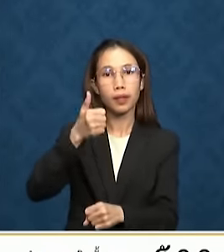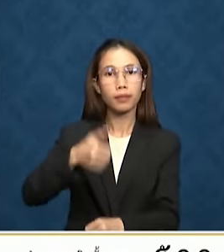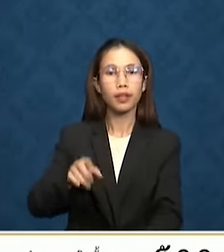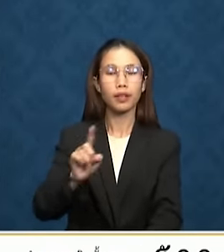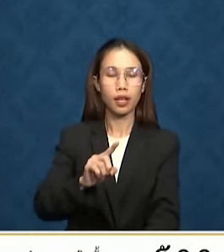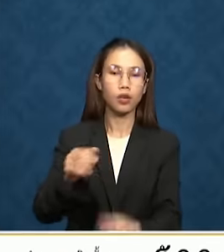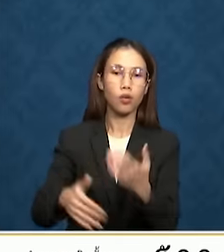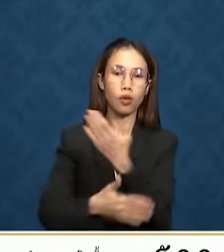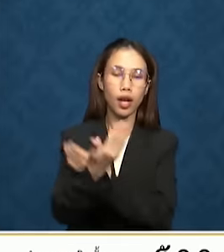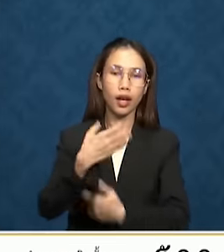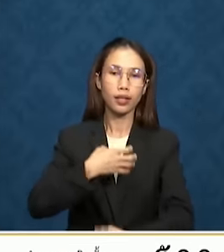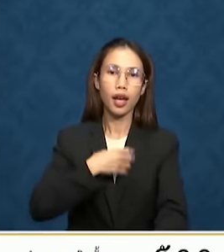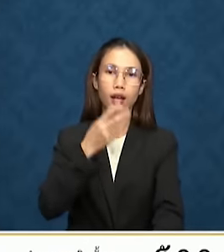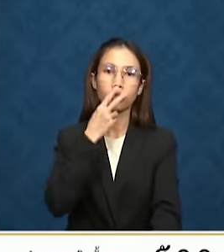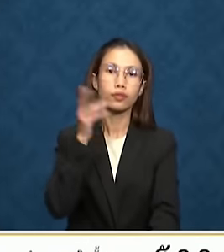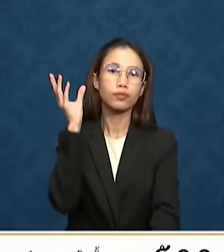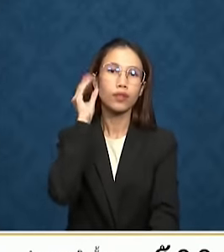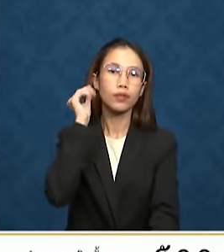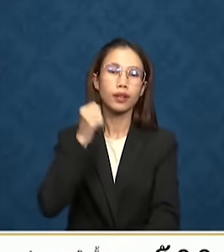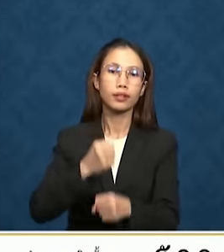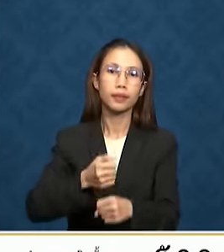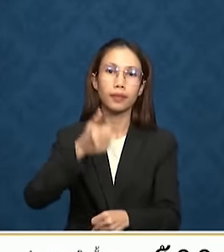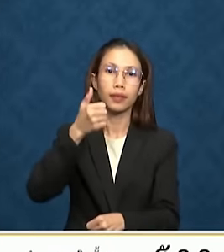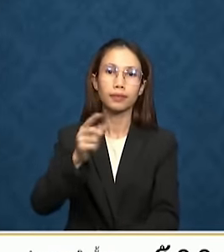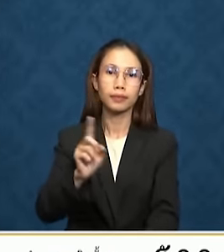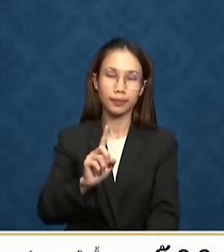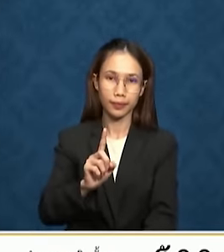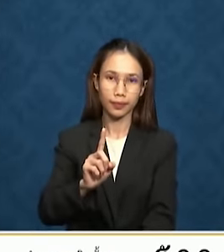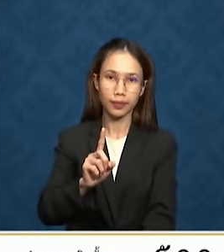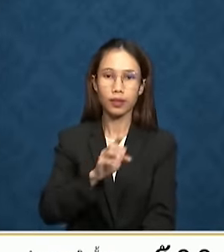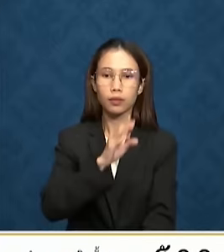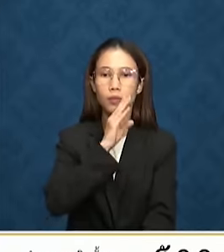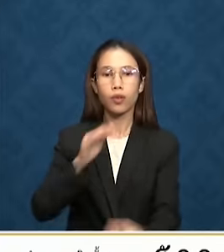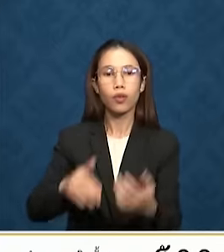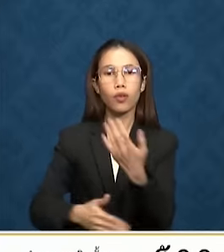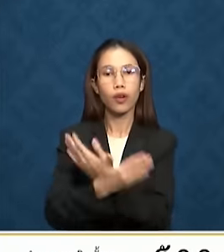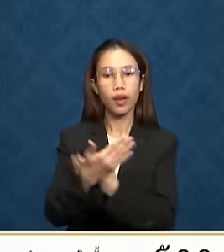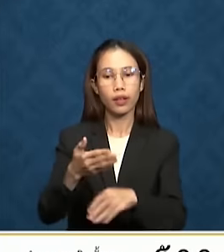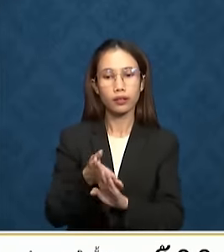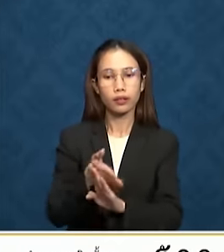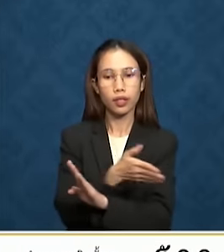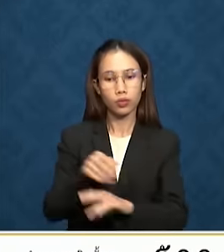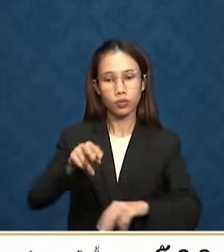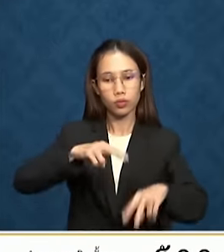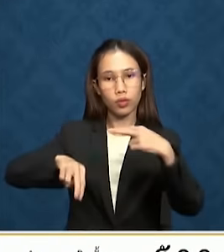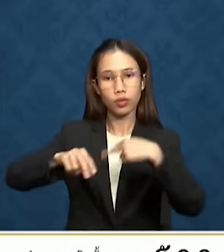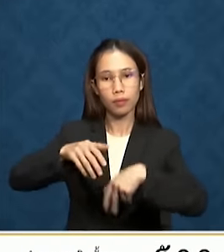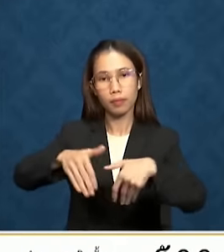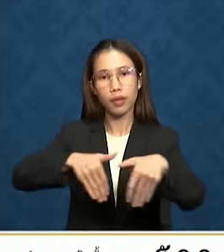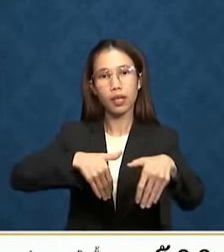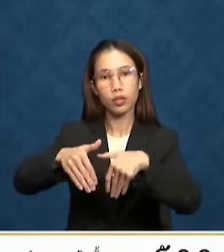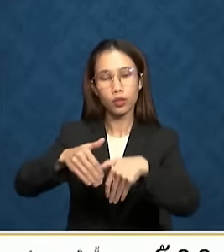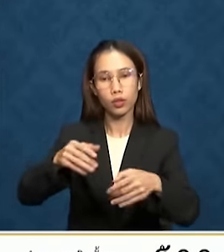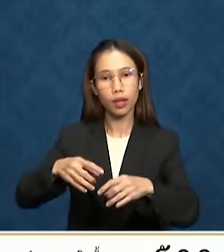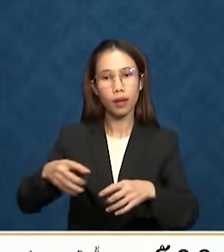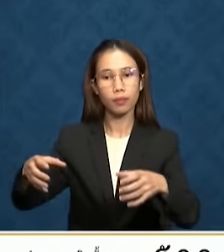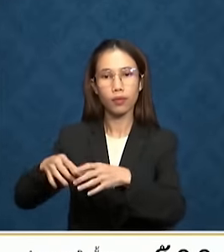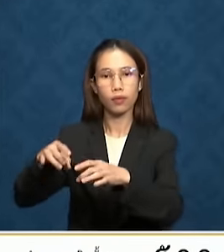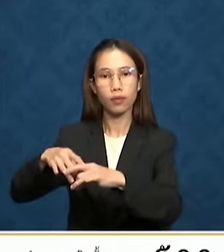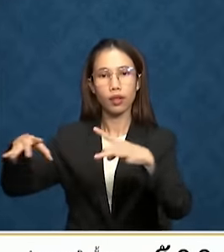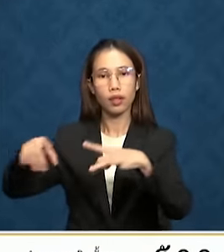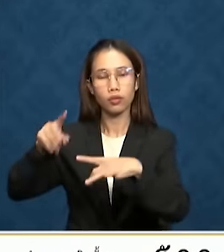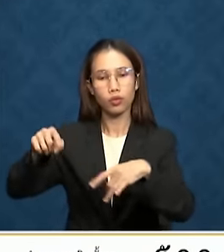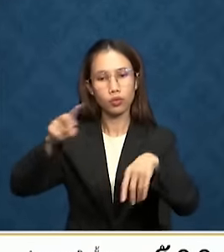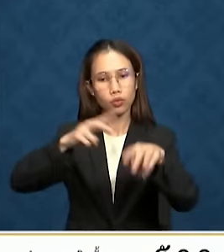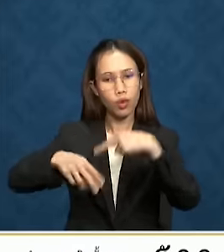ได้รับฟังได้หรือไม่มีโอกาสที่จะได้เ่อเมื่อมีการเตรียมตรวจสอบแล้วเนี่ยประชาชนกับฝ่ายค้านมีโอกาสได้ตรวจสอบมาก